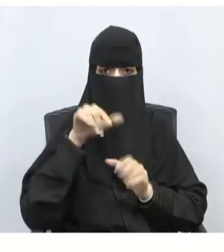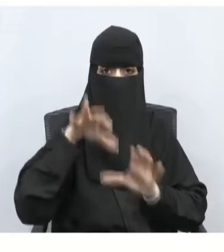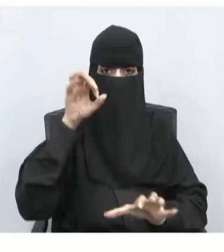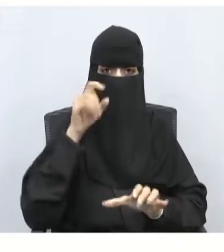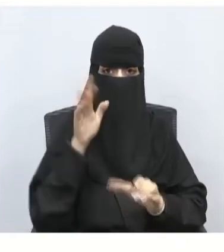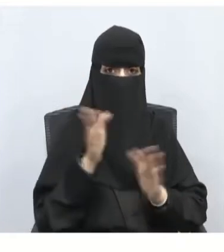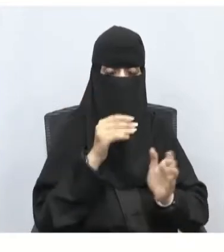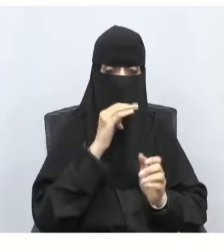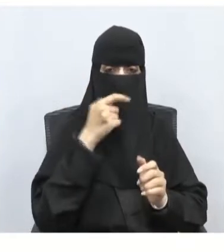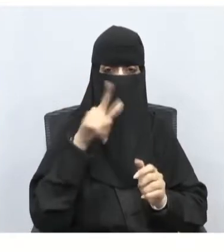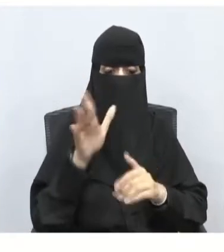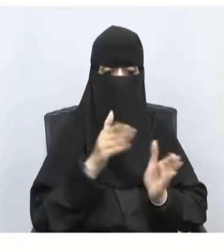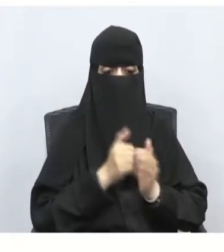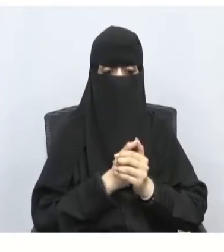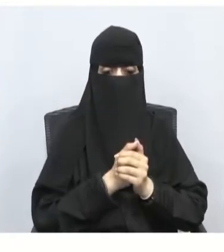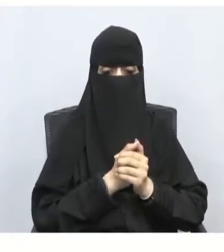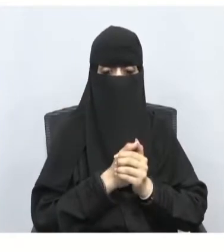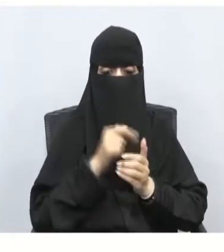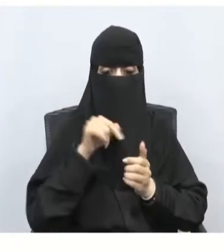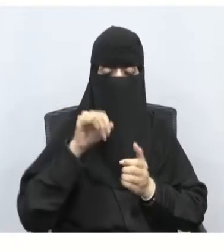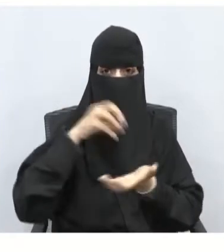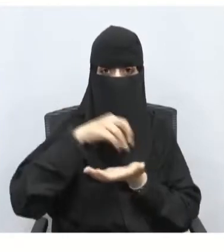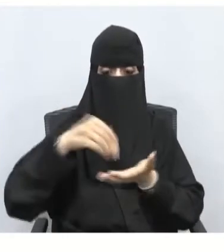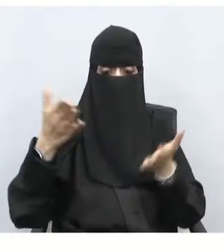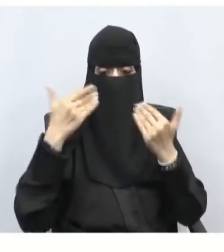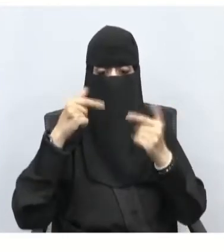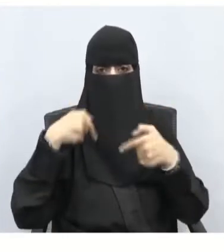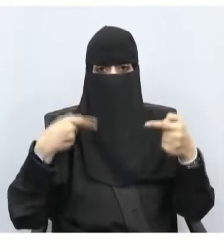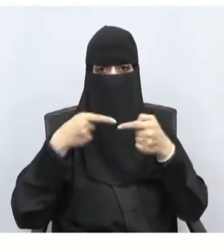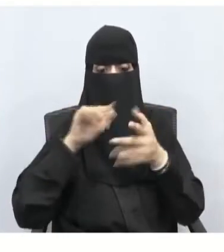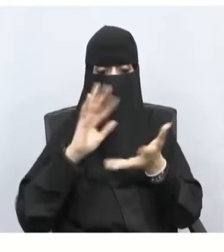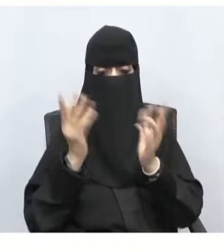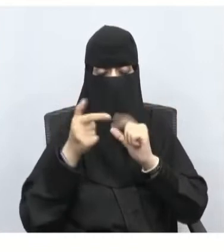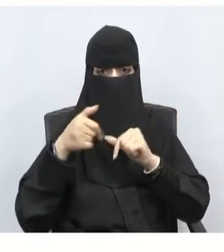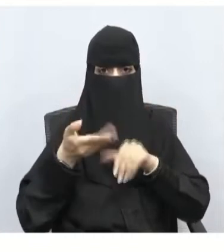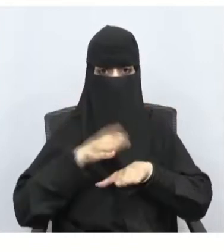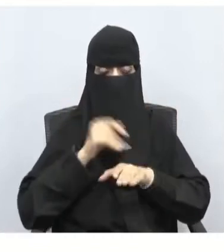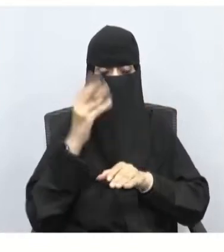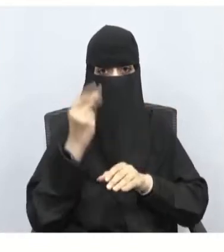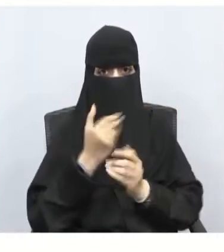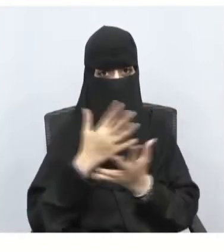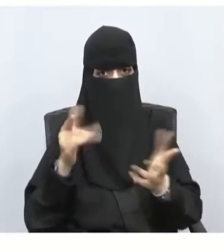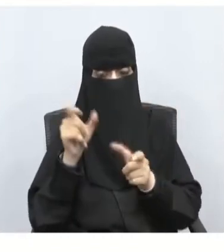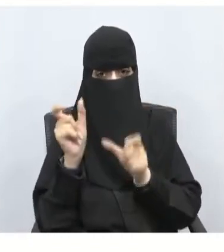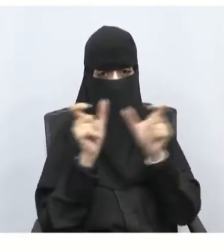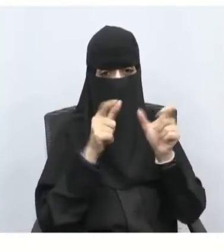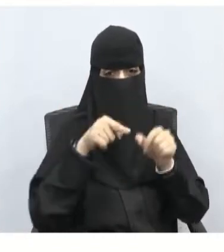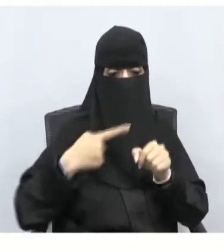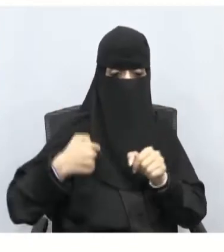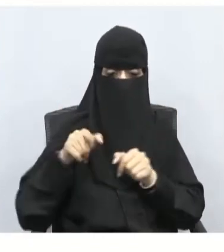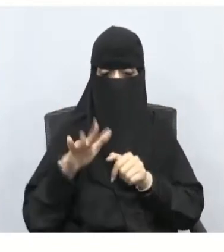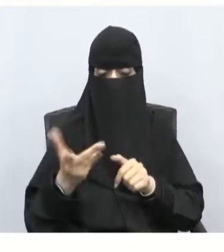اختر أو اختاري الإجابة الصحيحة. مناطق الهواء التي تشمل على عدد كبير من الجسيمات